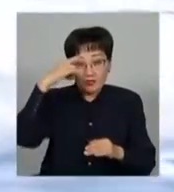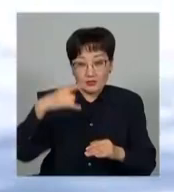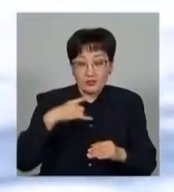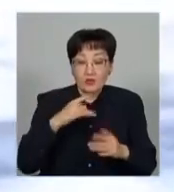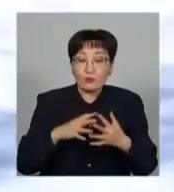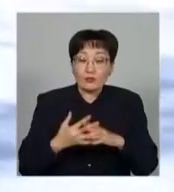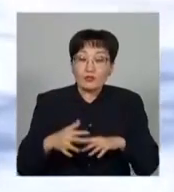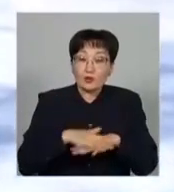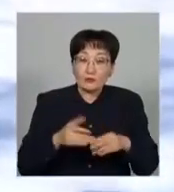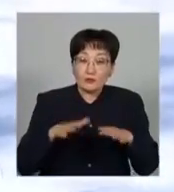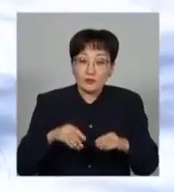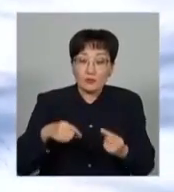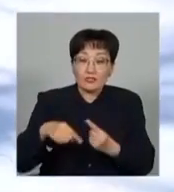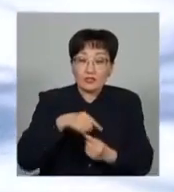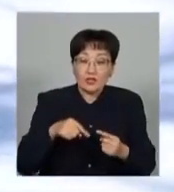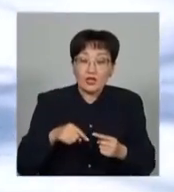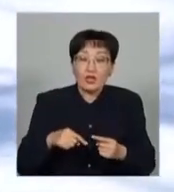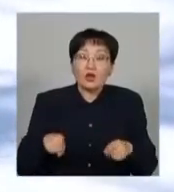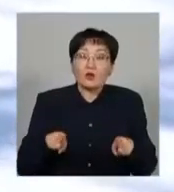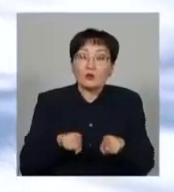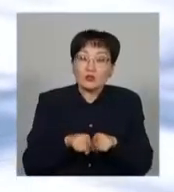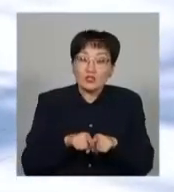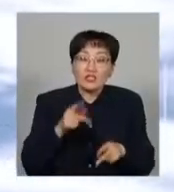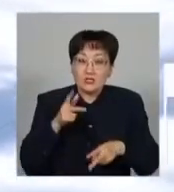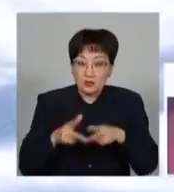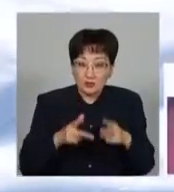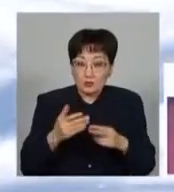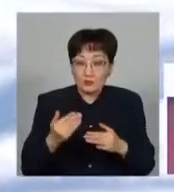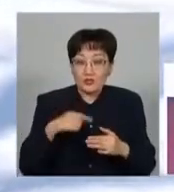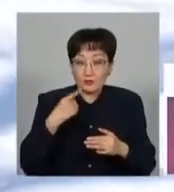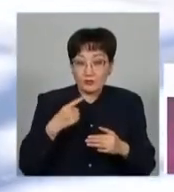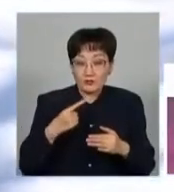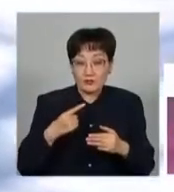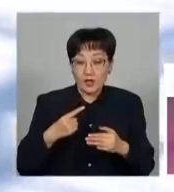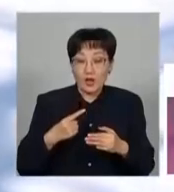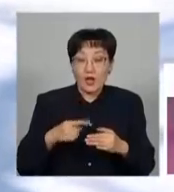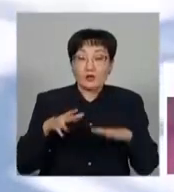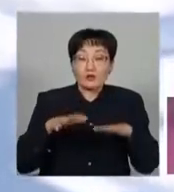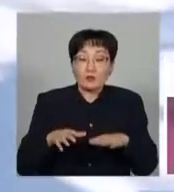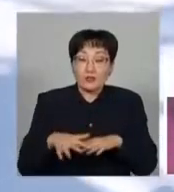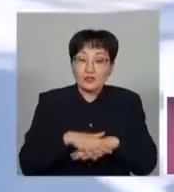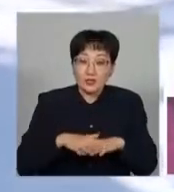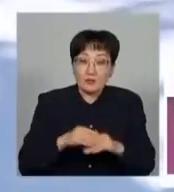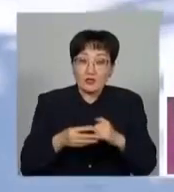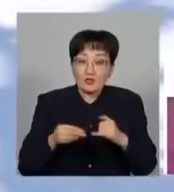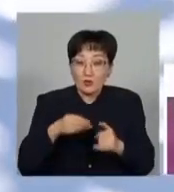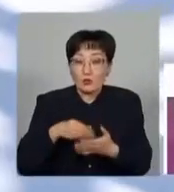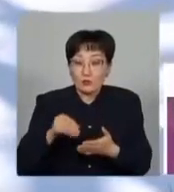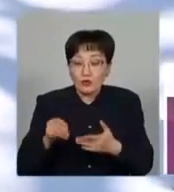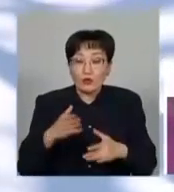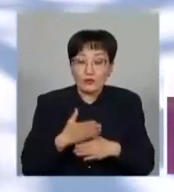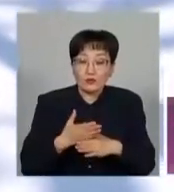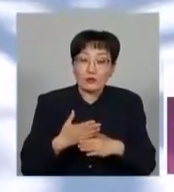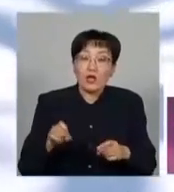ауылының тұрғындары жергілікті кәсіпкерден зәбір көрдік деп базынасын айтып отыр. Олардың сөзінше, жергілікті жұртқа жер алып беремін деп,